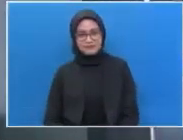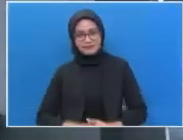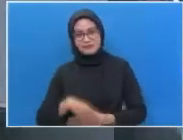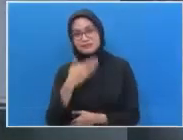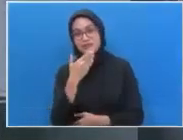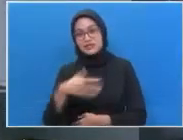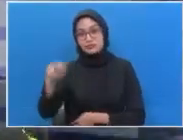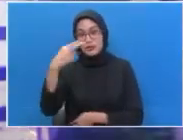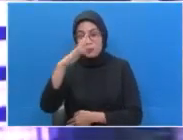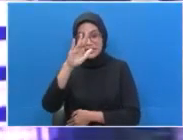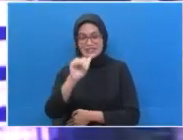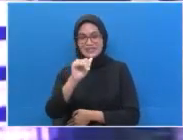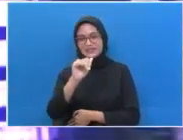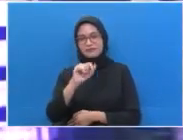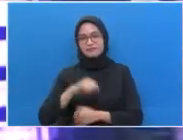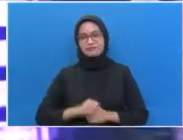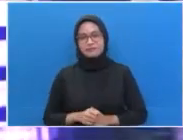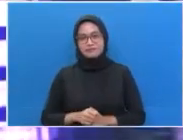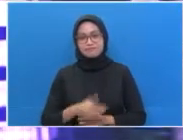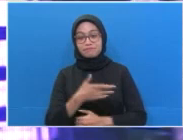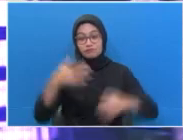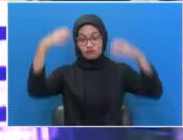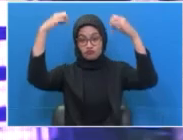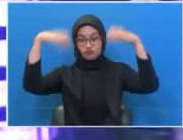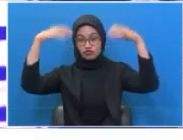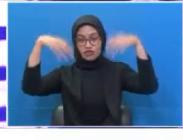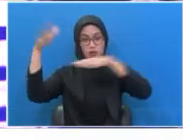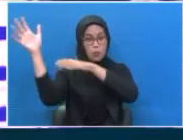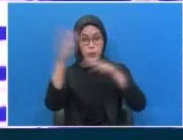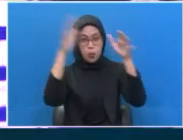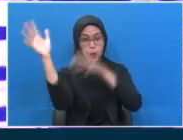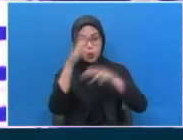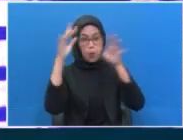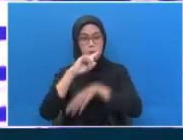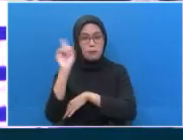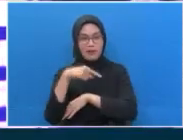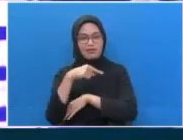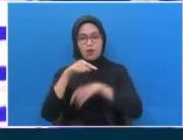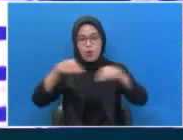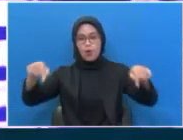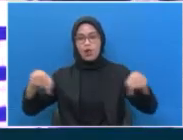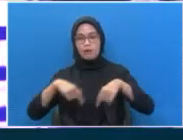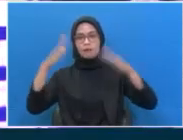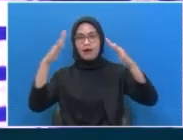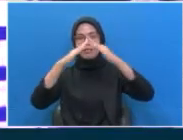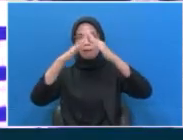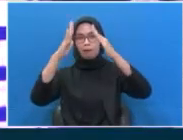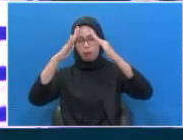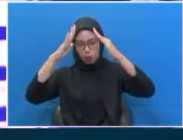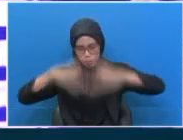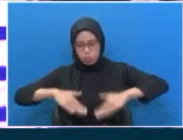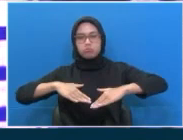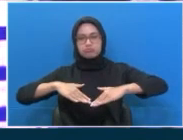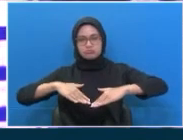Terima kasih Anda masih menyaksikan Kompas malam saudara hujan deras dan juga angin kencang membuat atap kolam renang di Kabupaten Batang Jawa Tengah